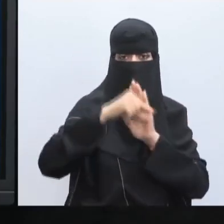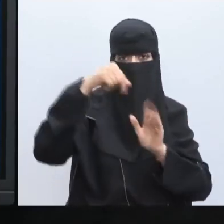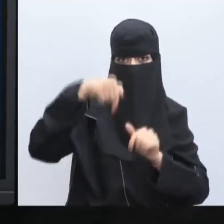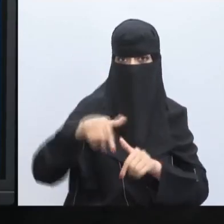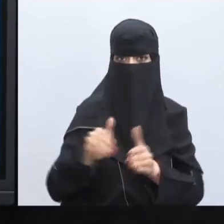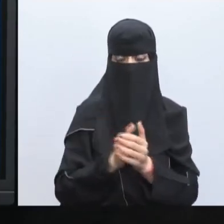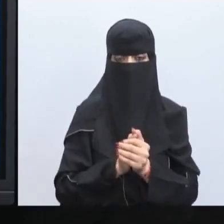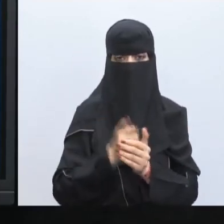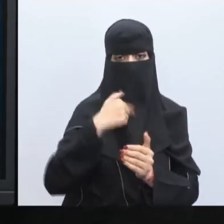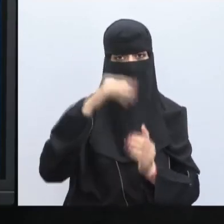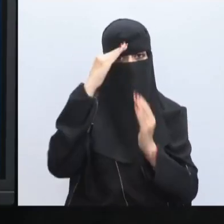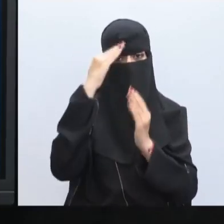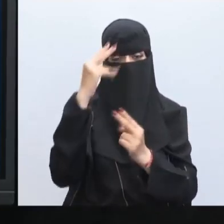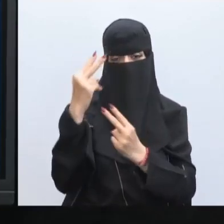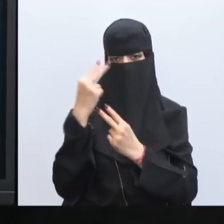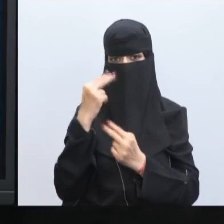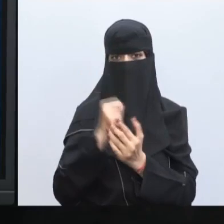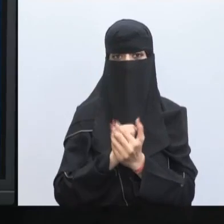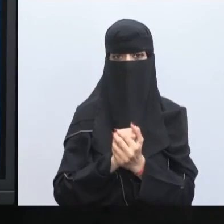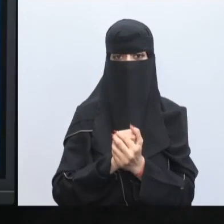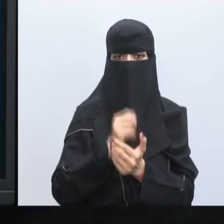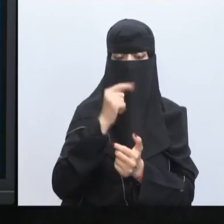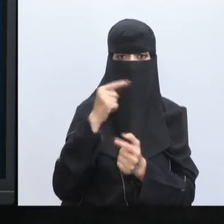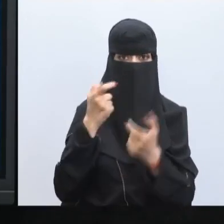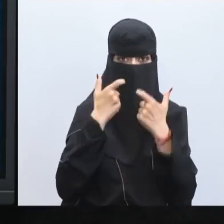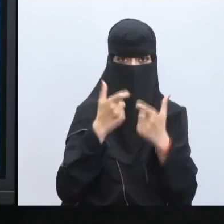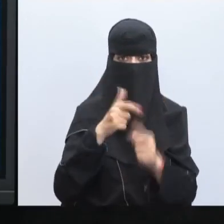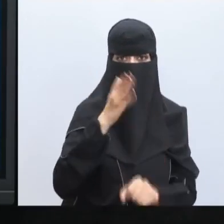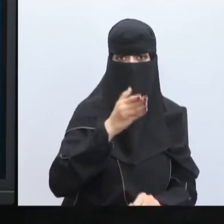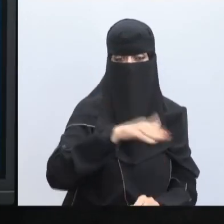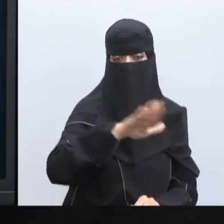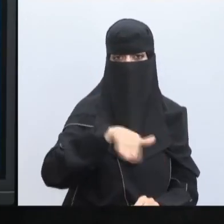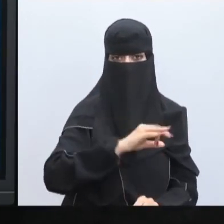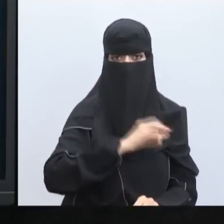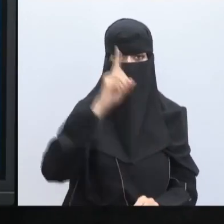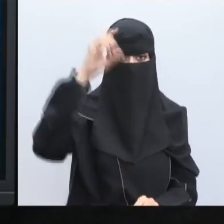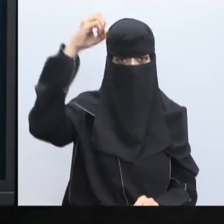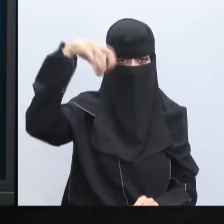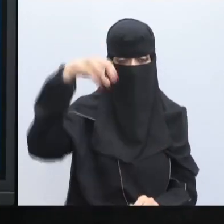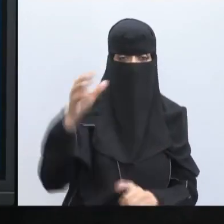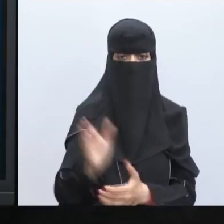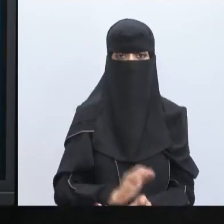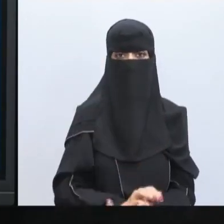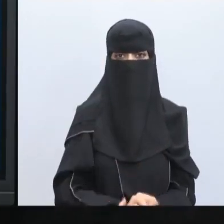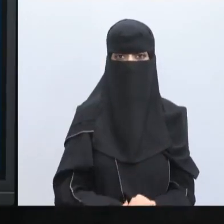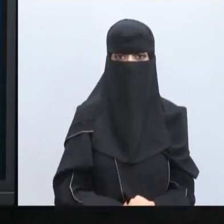اليوم شاكرين لكم حسن استماعكم وانصات والسلام عليكم ورحمه الله وبركاته